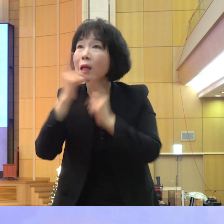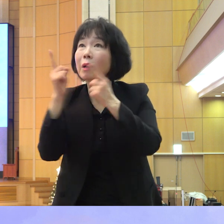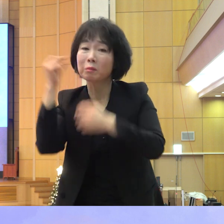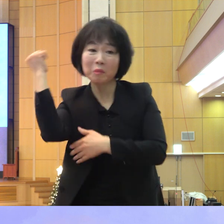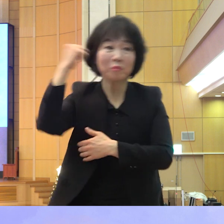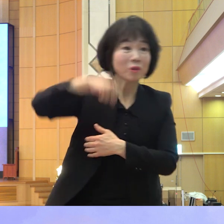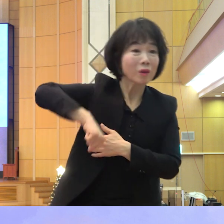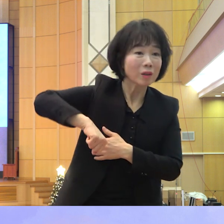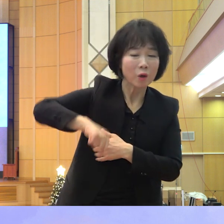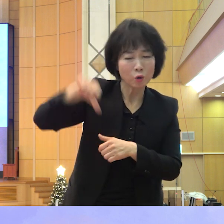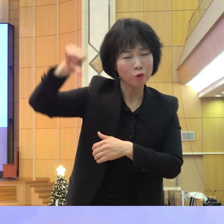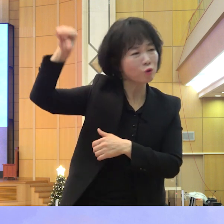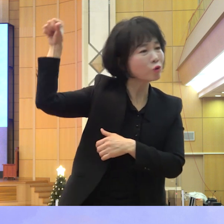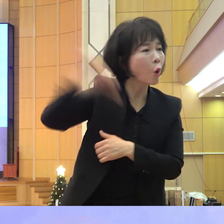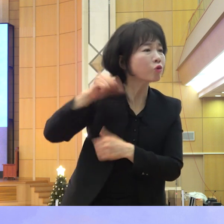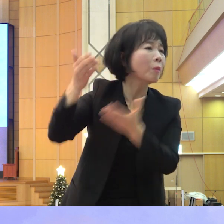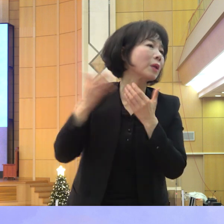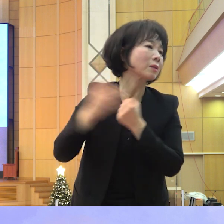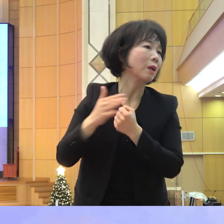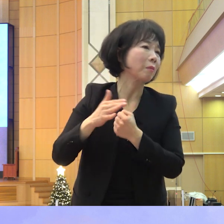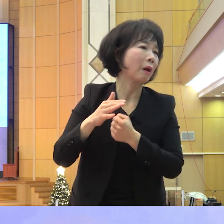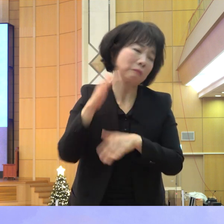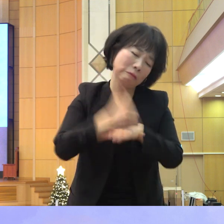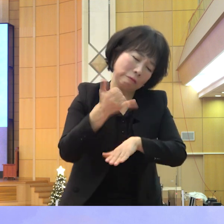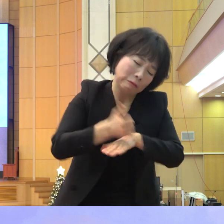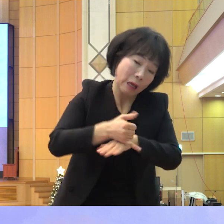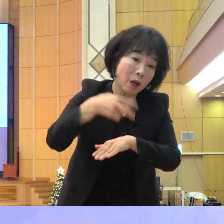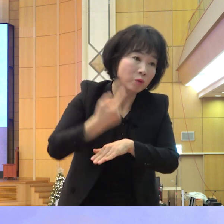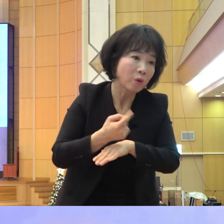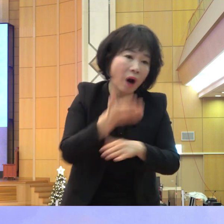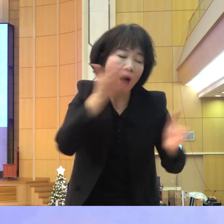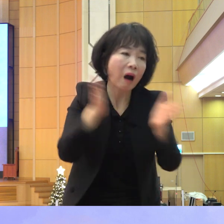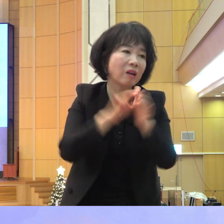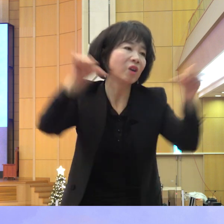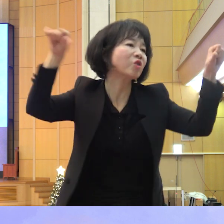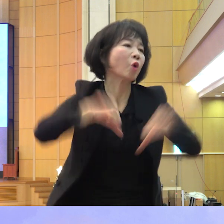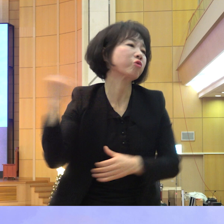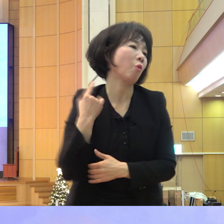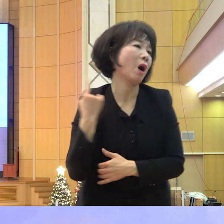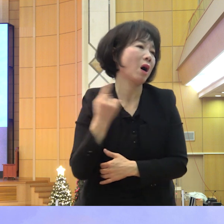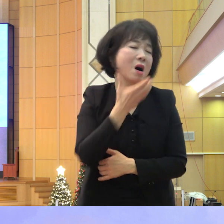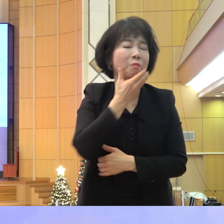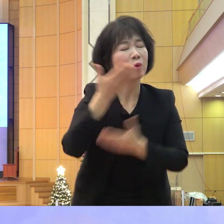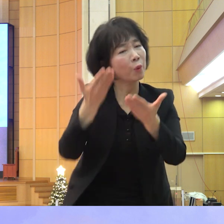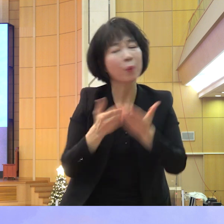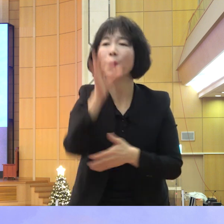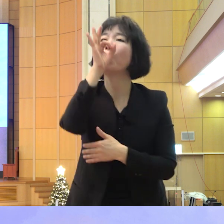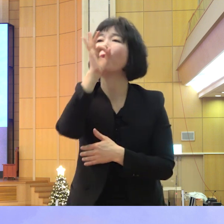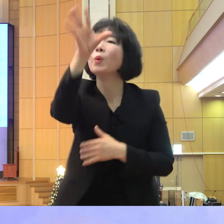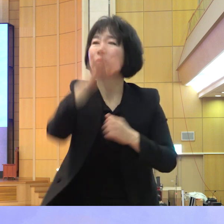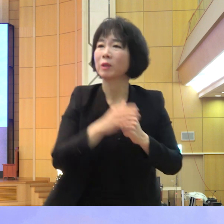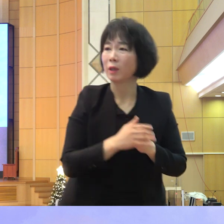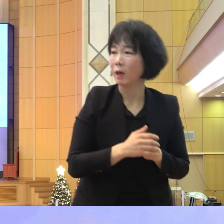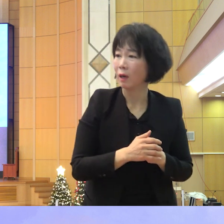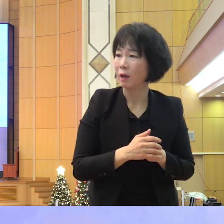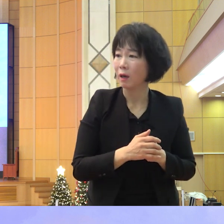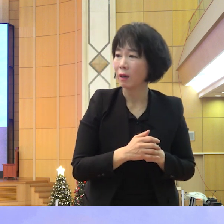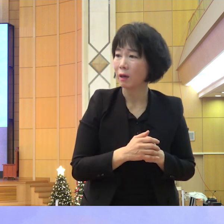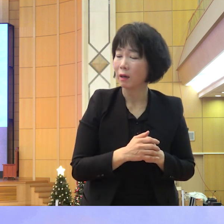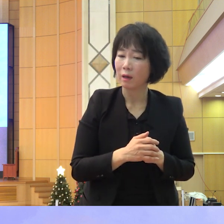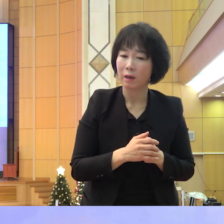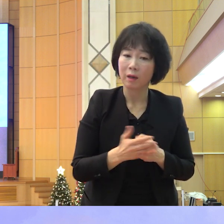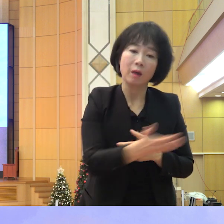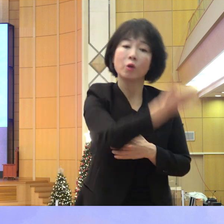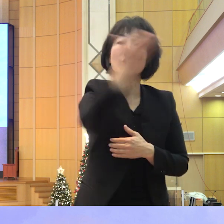무성하잖아. 그런 거야. 그러니까 문제는 자꾸만 환경을 보거나 어떤 직업을 선택할까, 그게 중요한 게